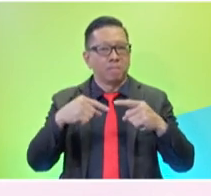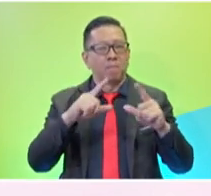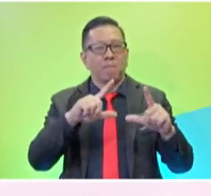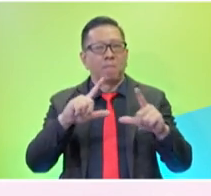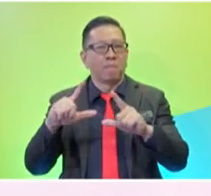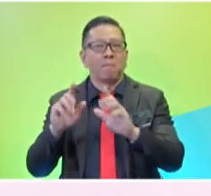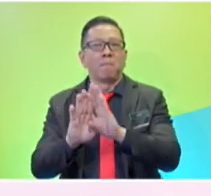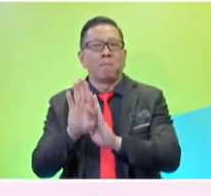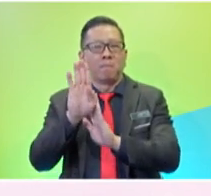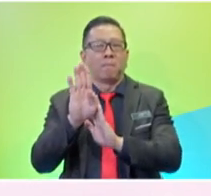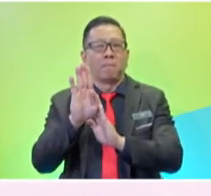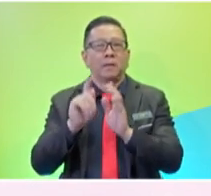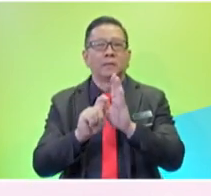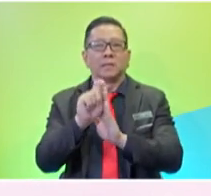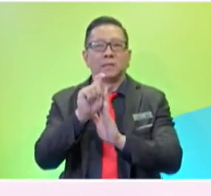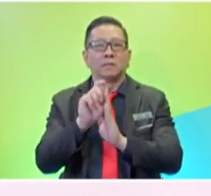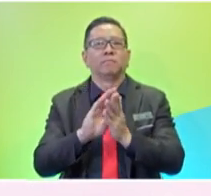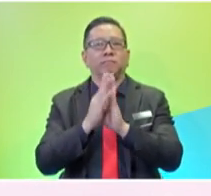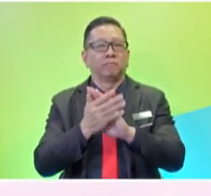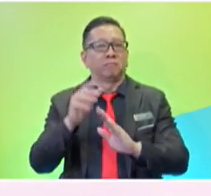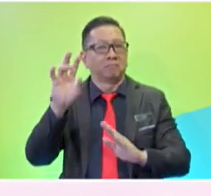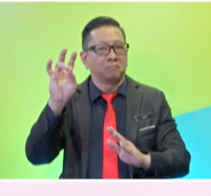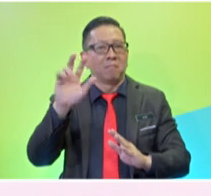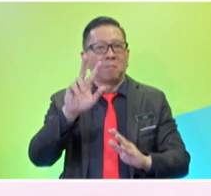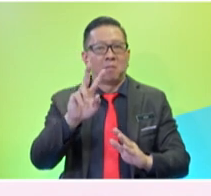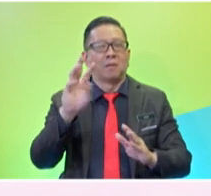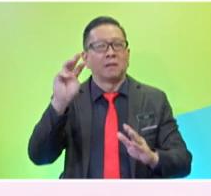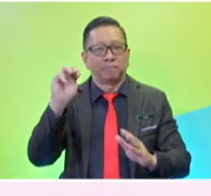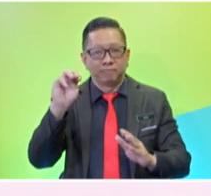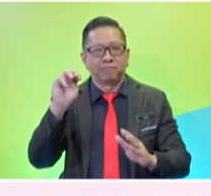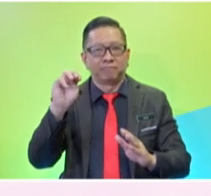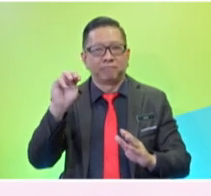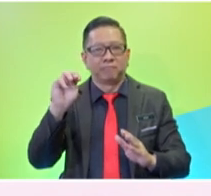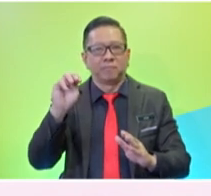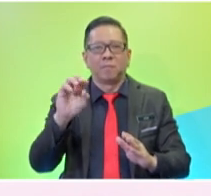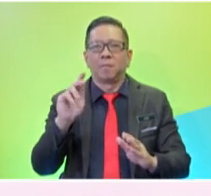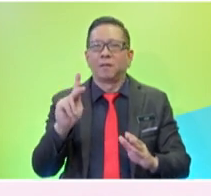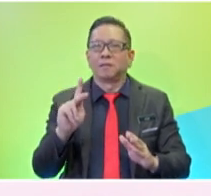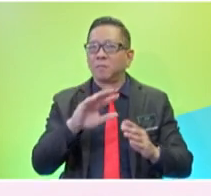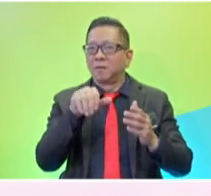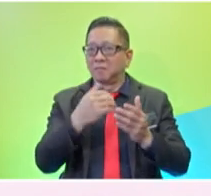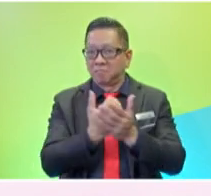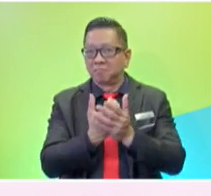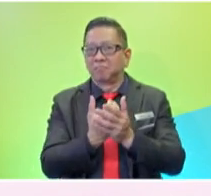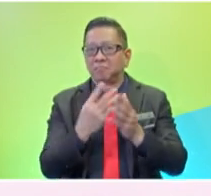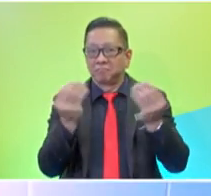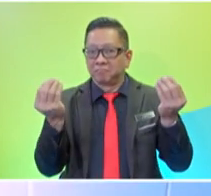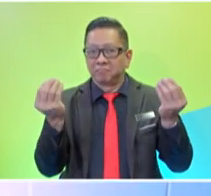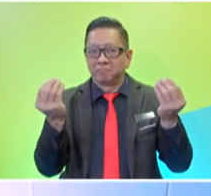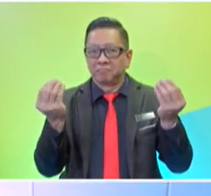menegak Tinggi susunan blok ilah 72 cm oke baiklah semudah siap